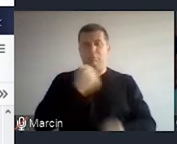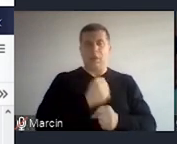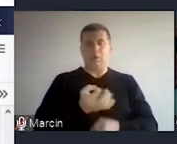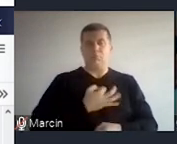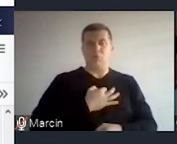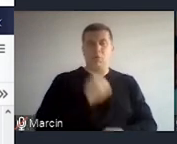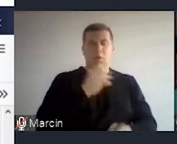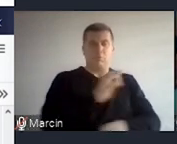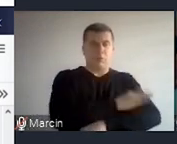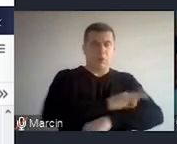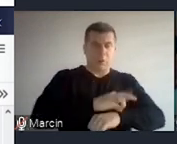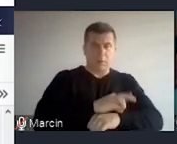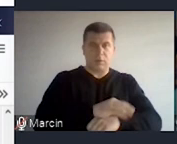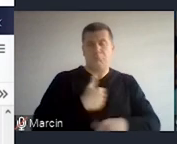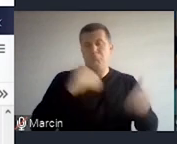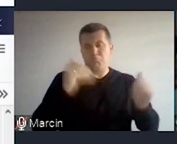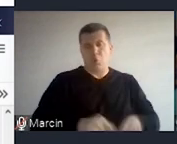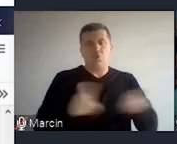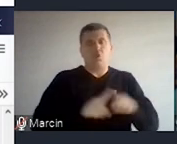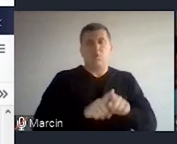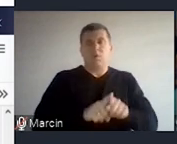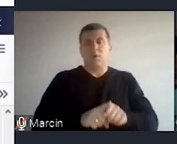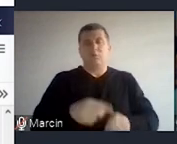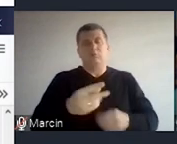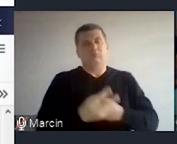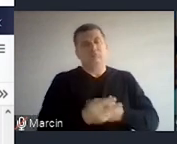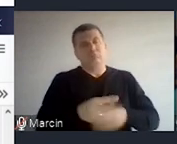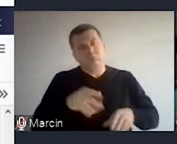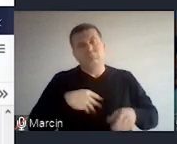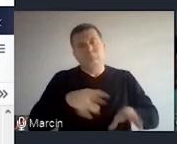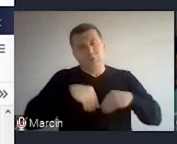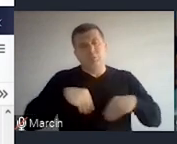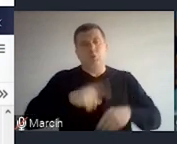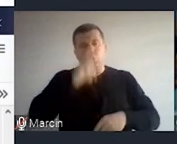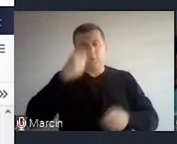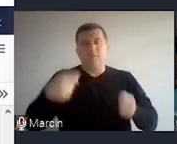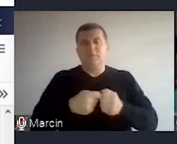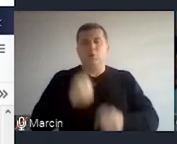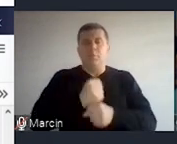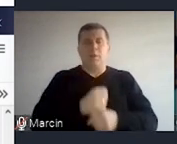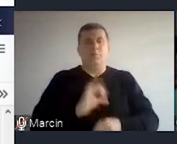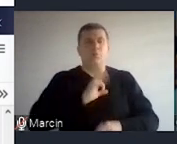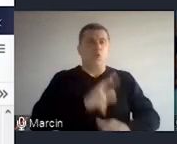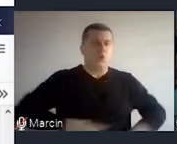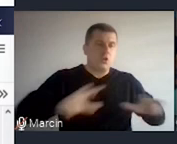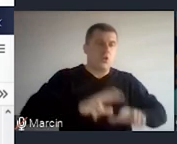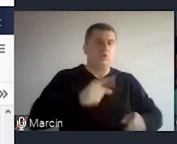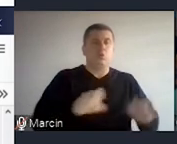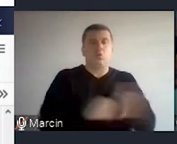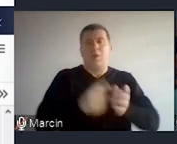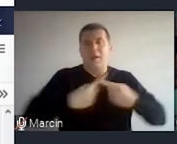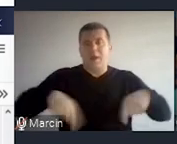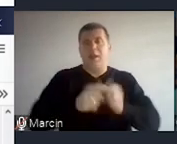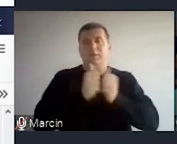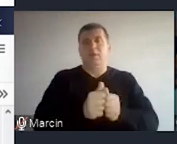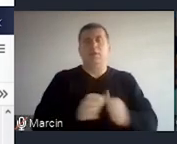swoim projekcie, to mogę również angażować osoby współpracujące, czyli moją rodzinę do realizacji takich zadań